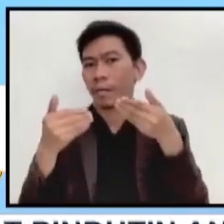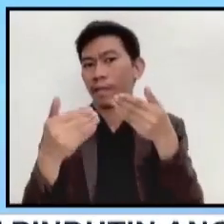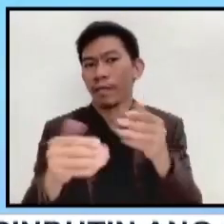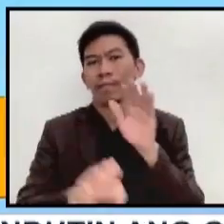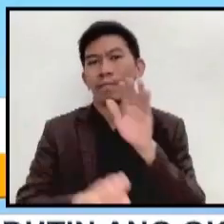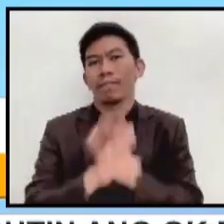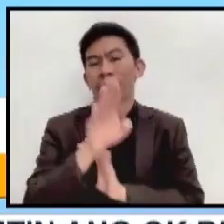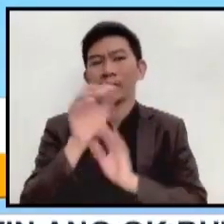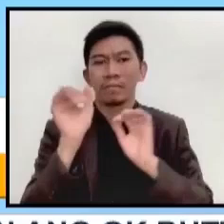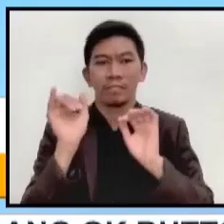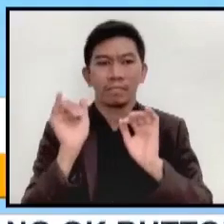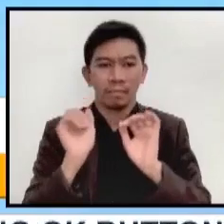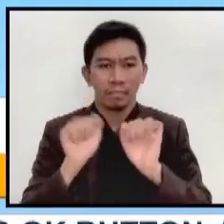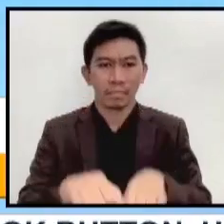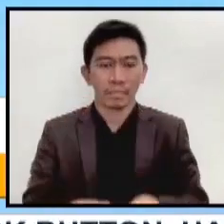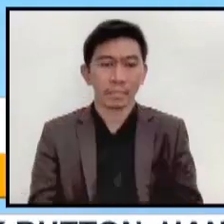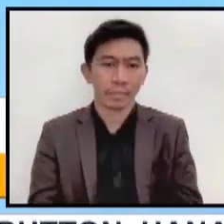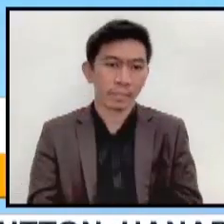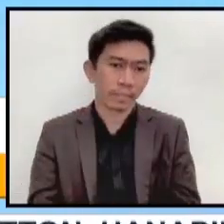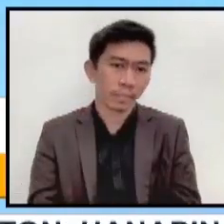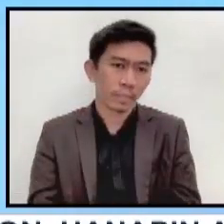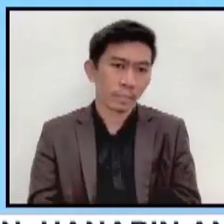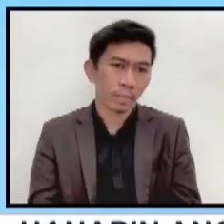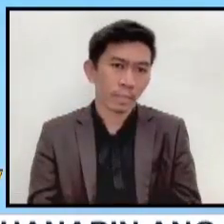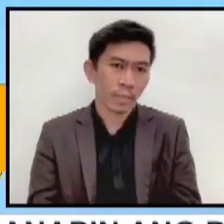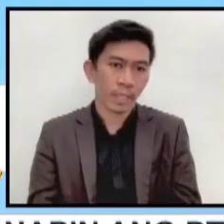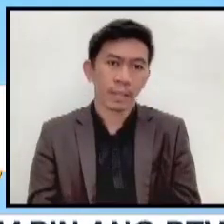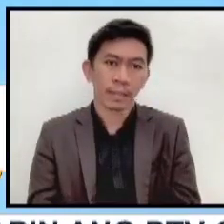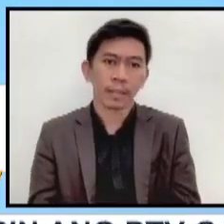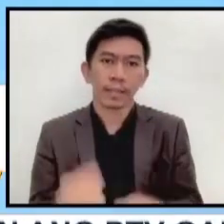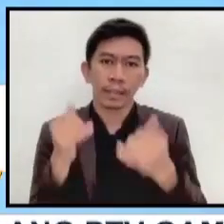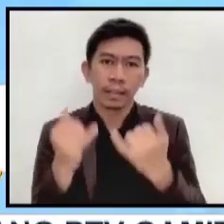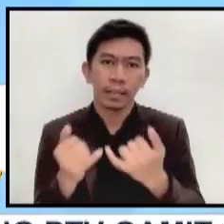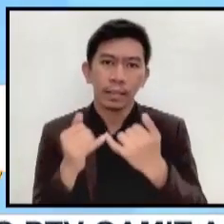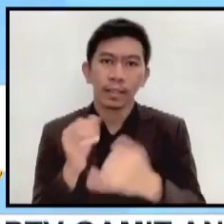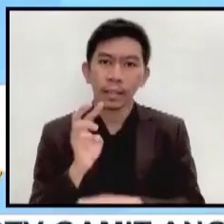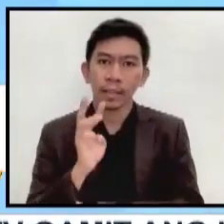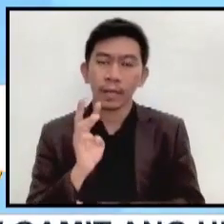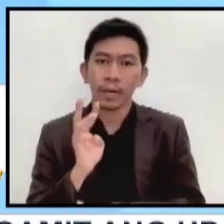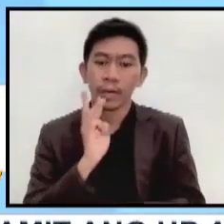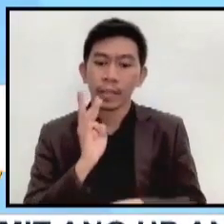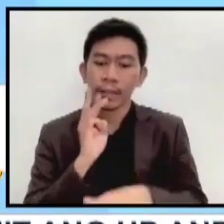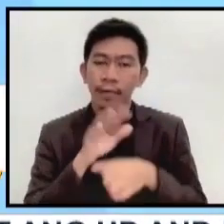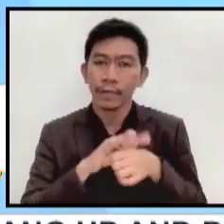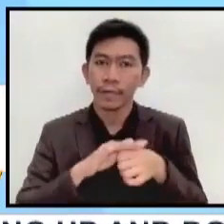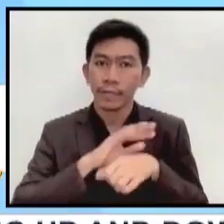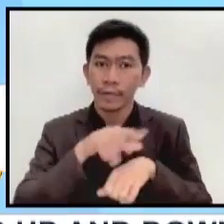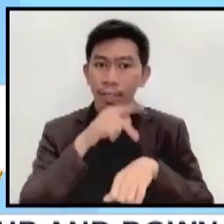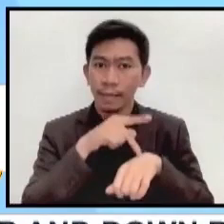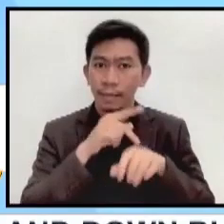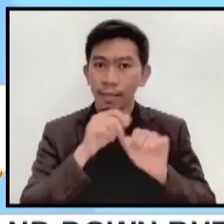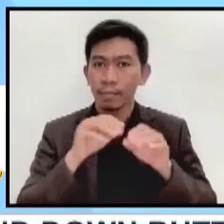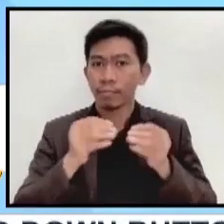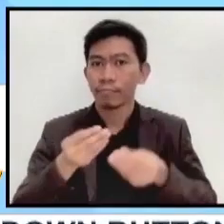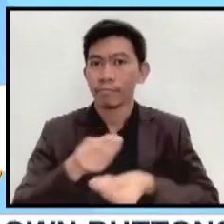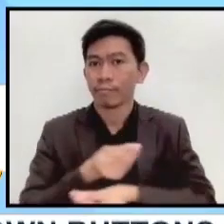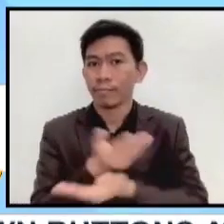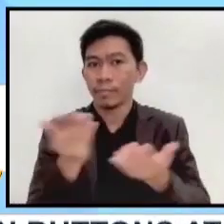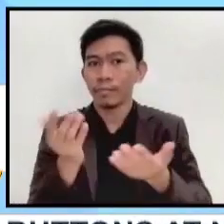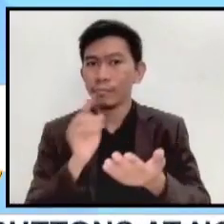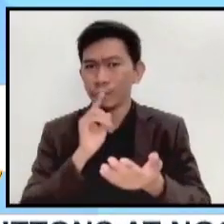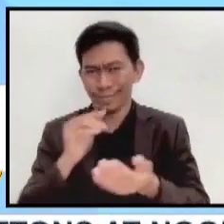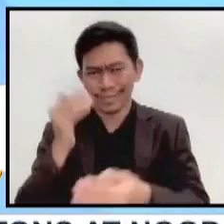dito sa distribution ng domestic water. Alam natin, of course, as LGUs, ako bilang dati ring